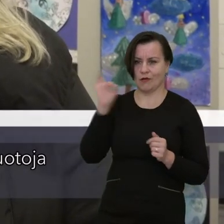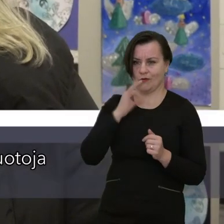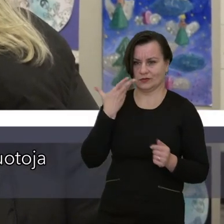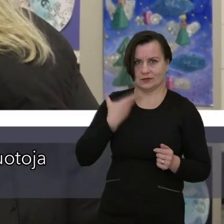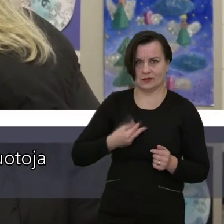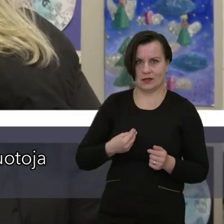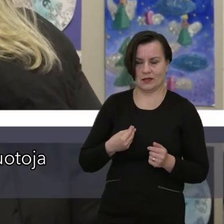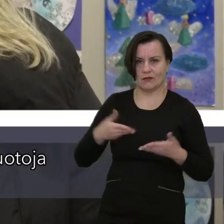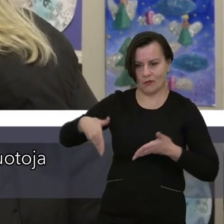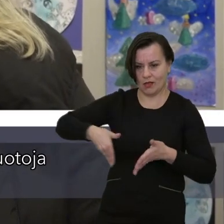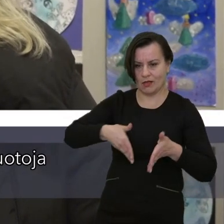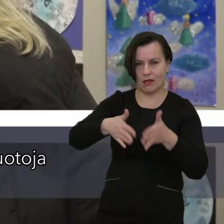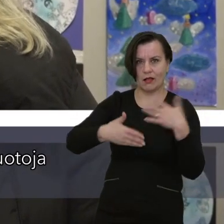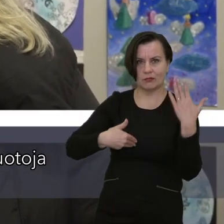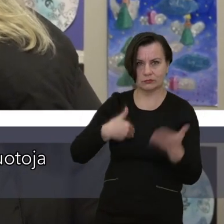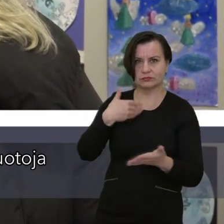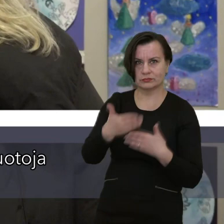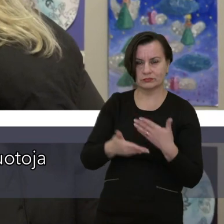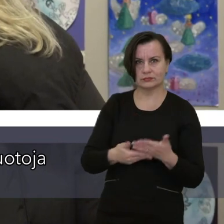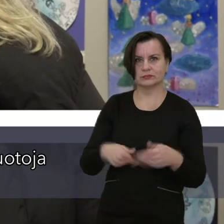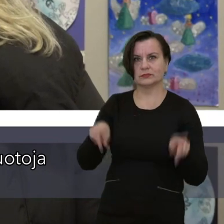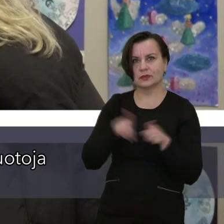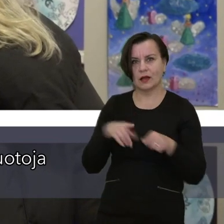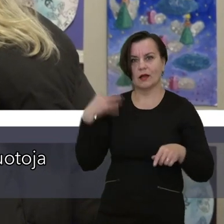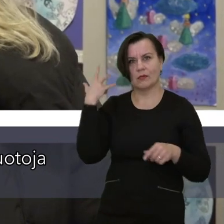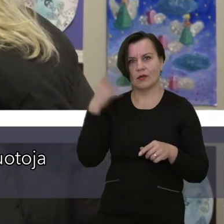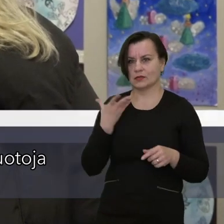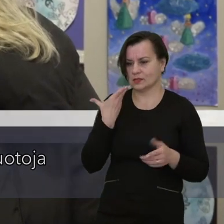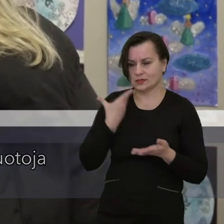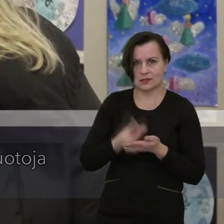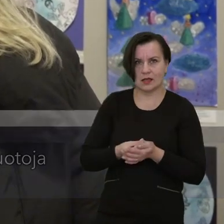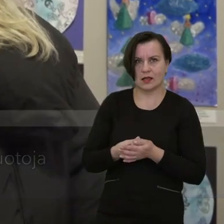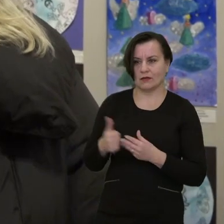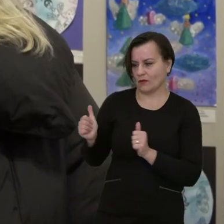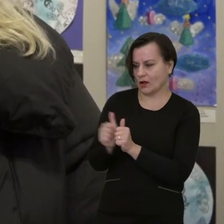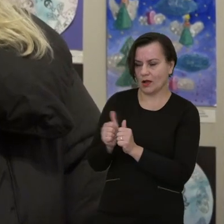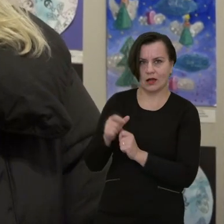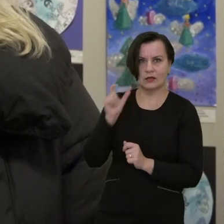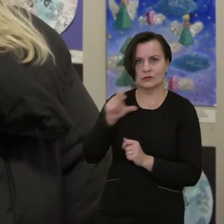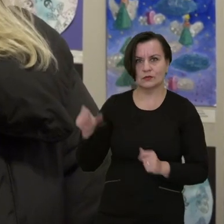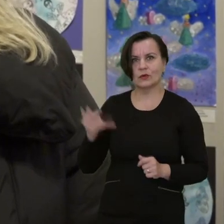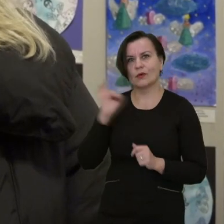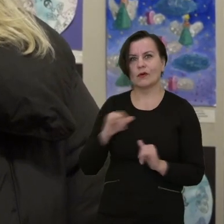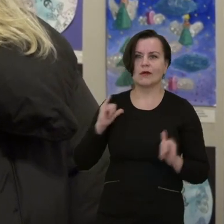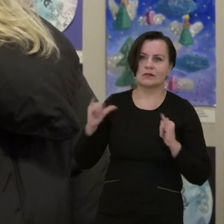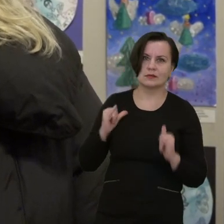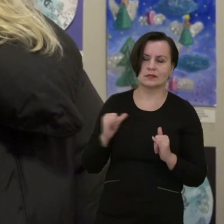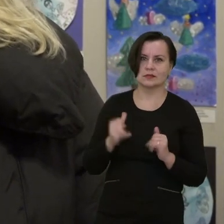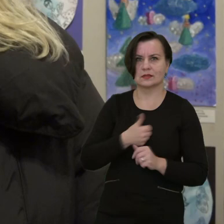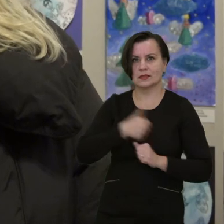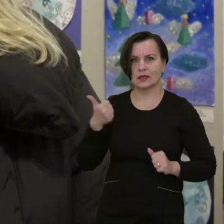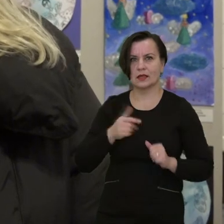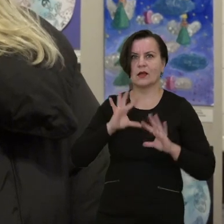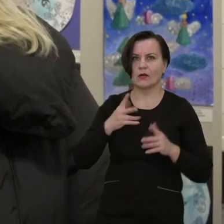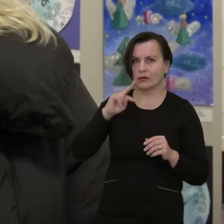pagalvosime apie savo nueitą kelią, galų gale pagalvosime apie savo artimuosius, ką padarėm gerai,